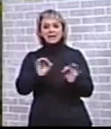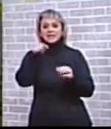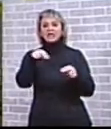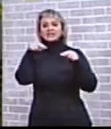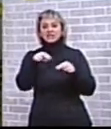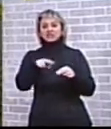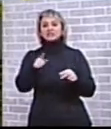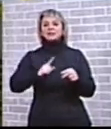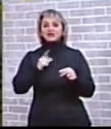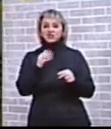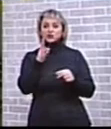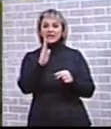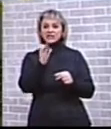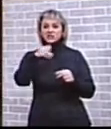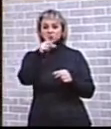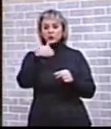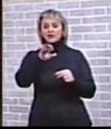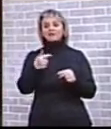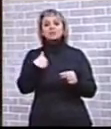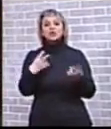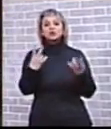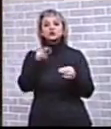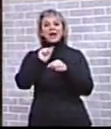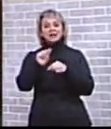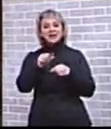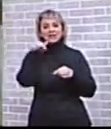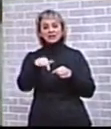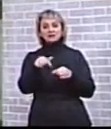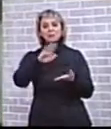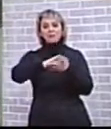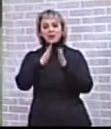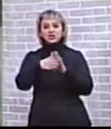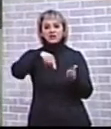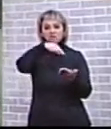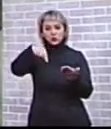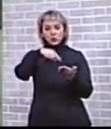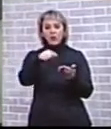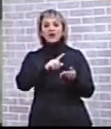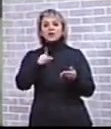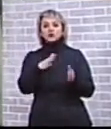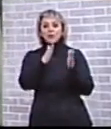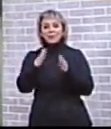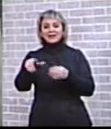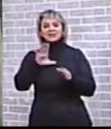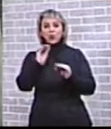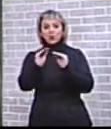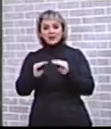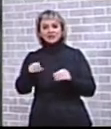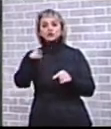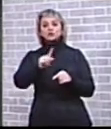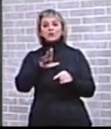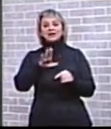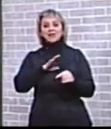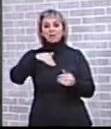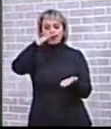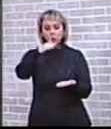следит вальцовщик Андрей Изотов. Мне нужно контролировать положение витков, чтобы оно шло по рядовой укладке, чтобы она